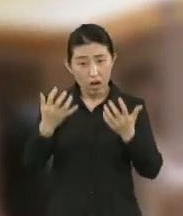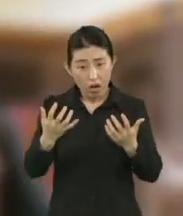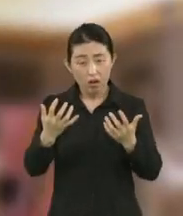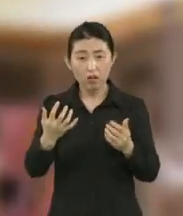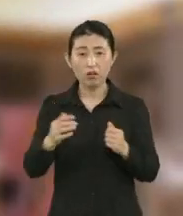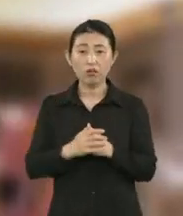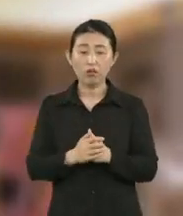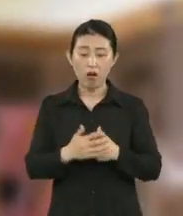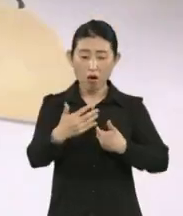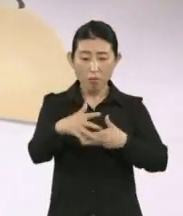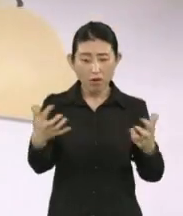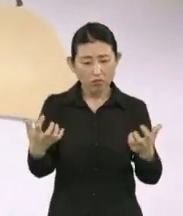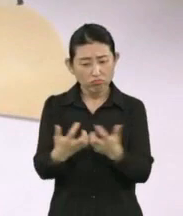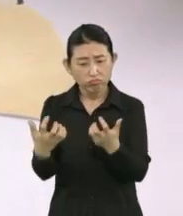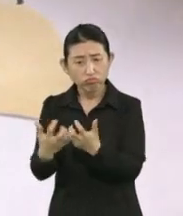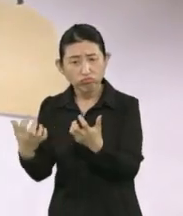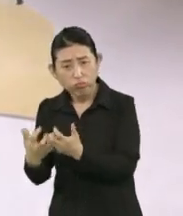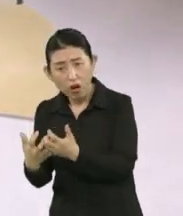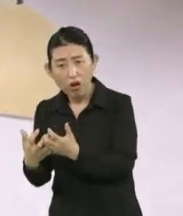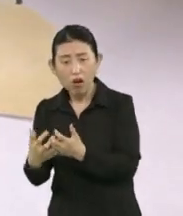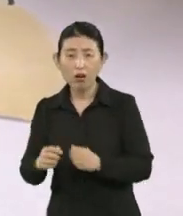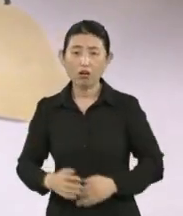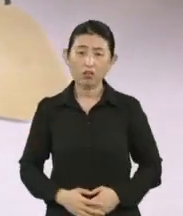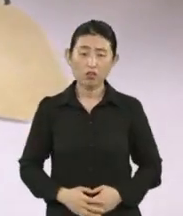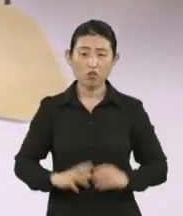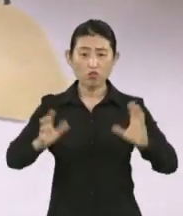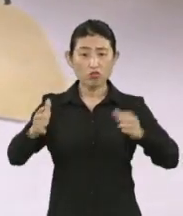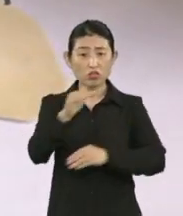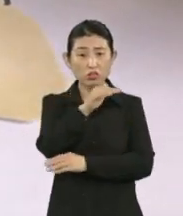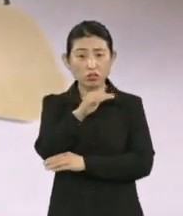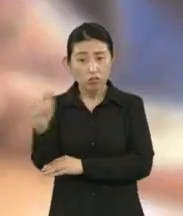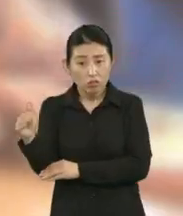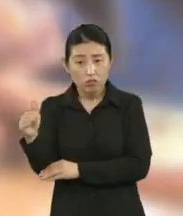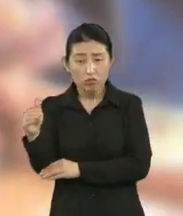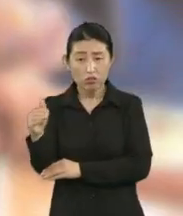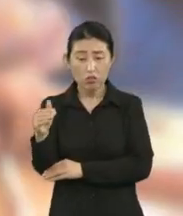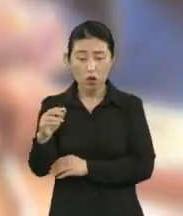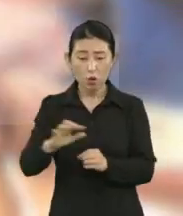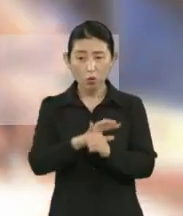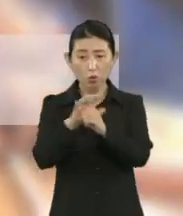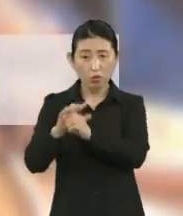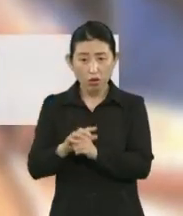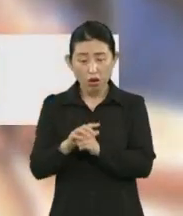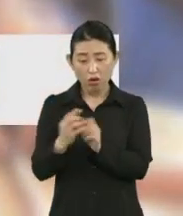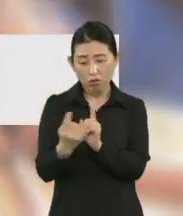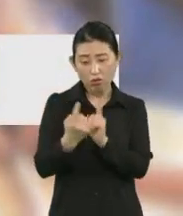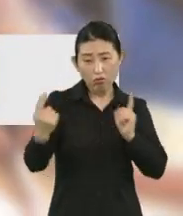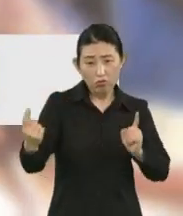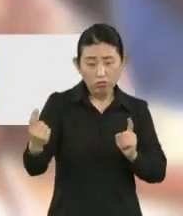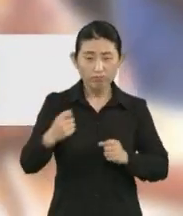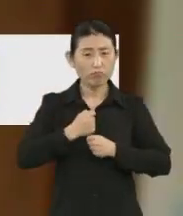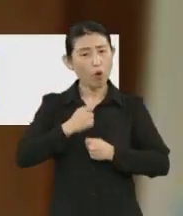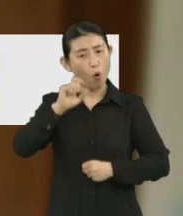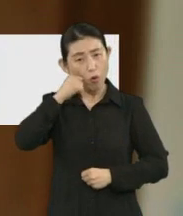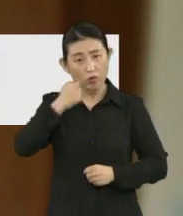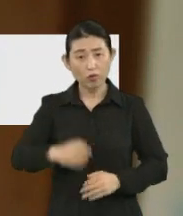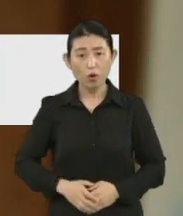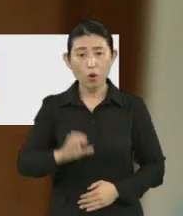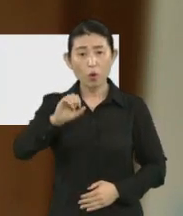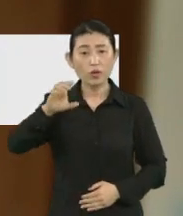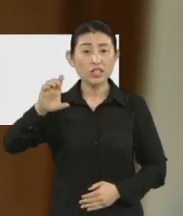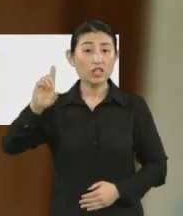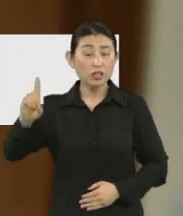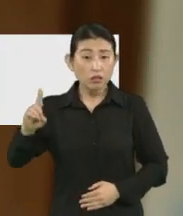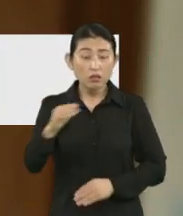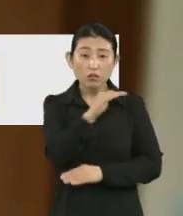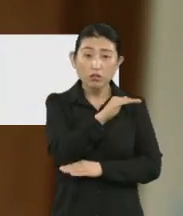과밀 학급은 교실 면적을 감안할 때 국제 기준의 거리 두기는 지키기 어렵습니다. OECD 기준인